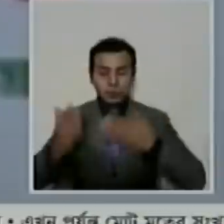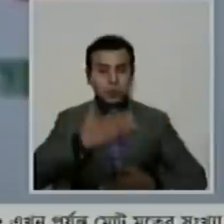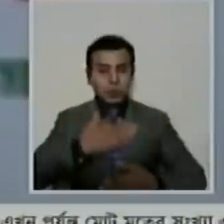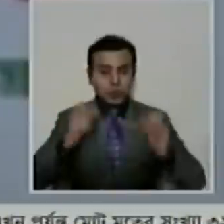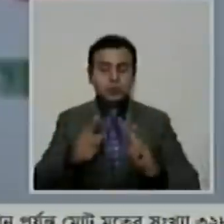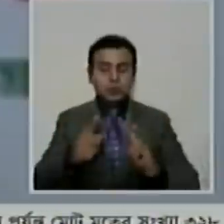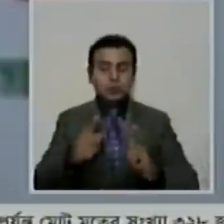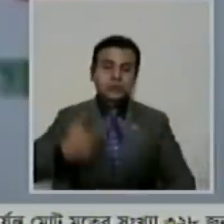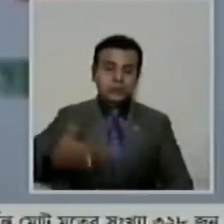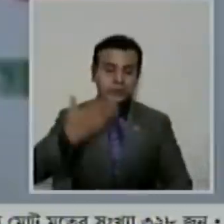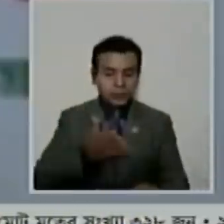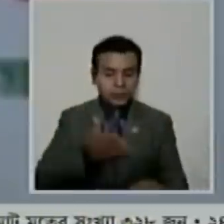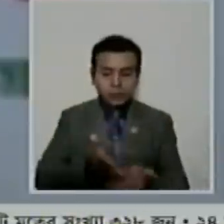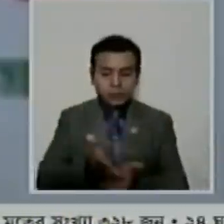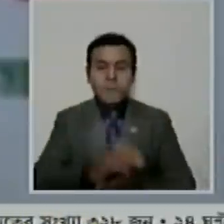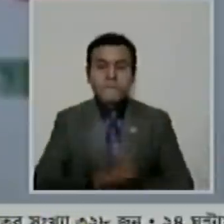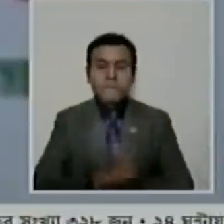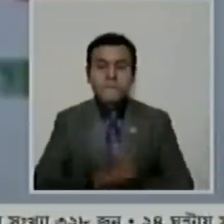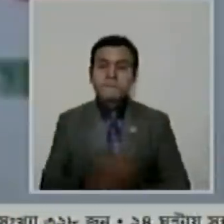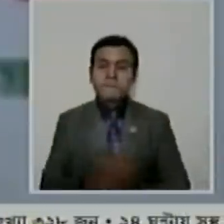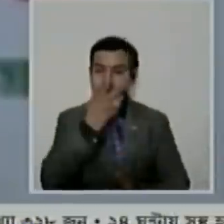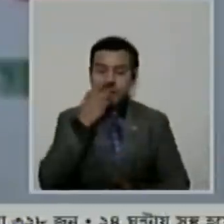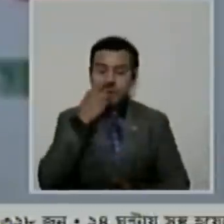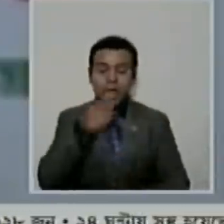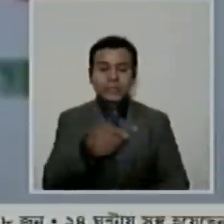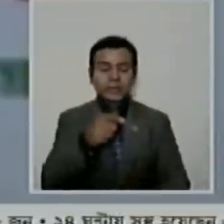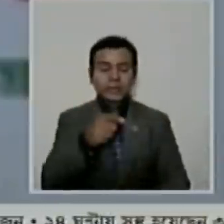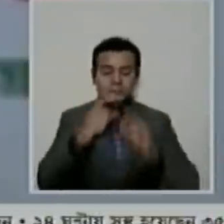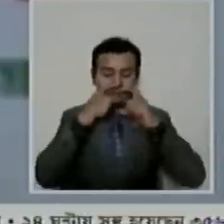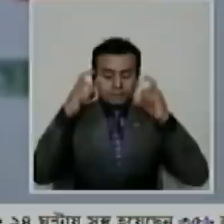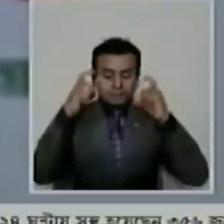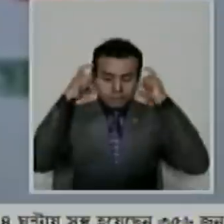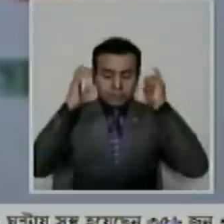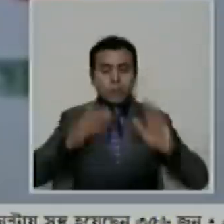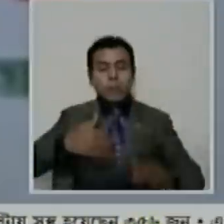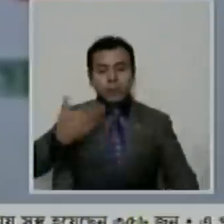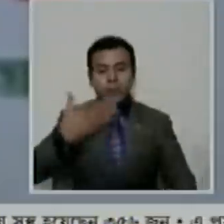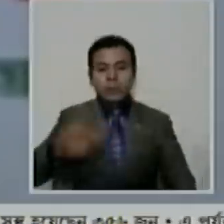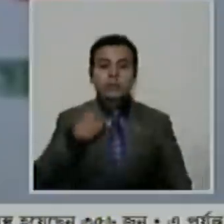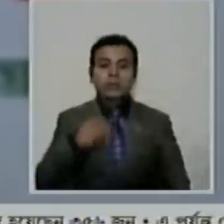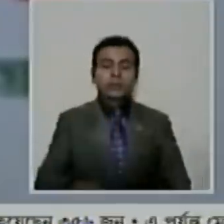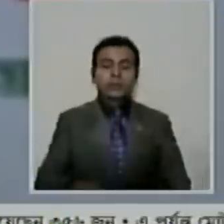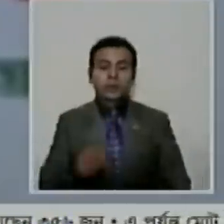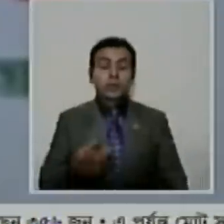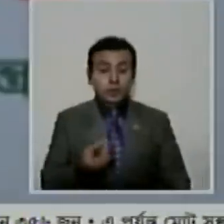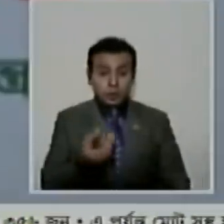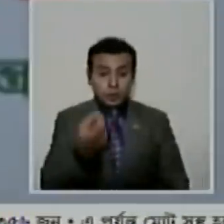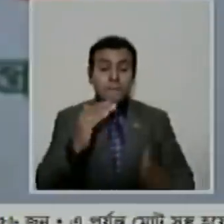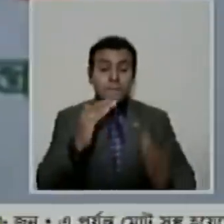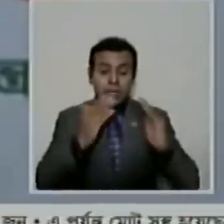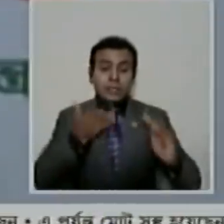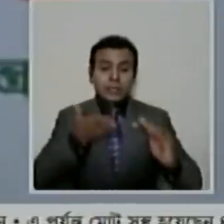এবং প্রত্যেকটি কাজই শুধু আমাদের নিজেদের উপরেই নির্ভর করে। আমরা নিজেরা সচেতন থাকলে এই কাজগুলি খুব সহজেই করতে পারি এবং